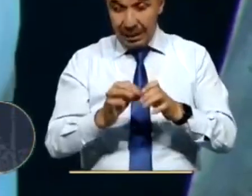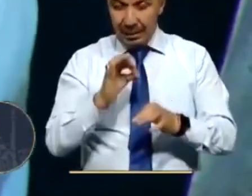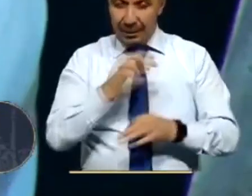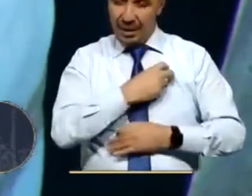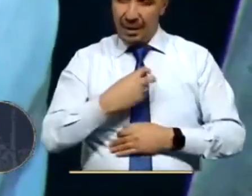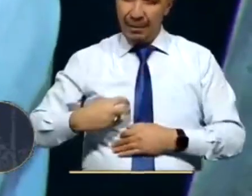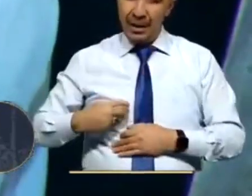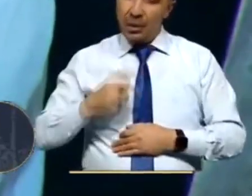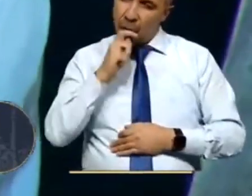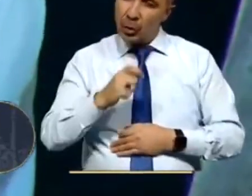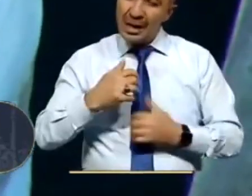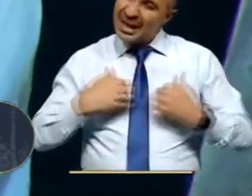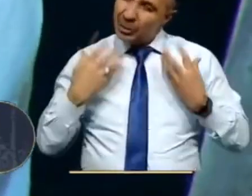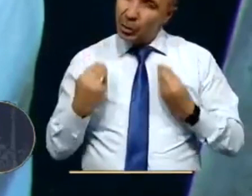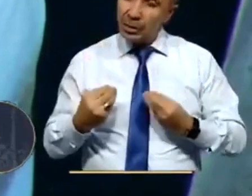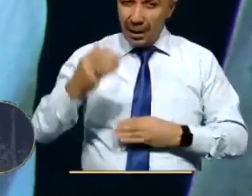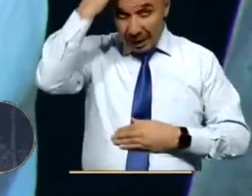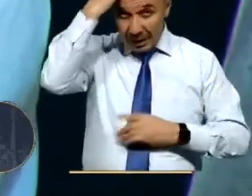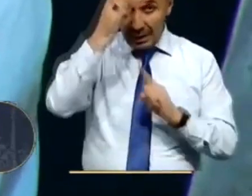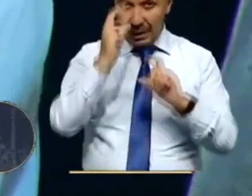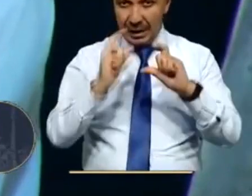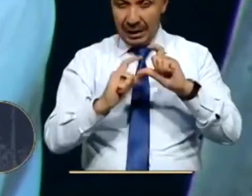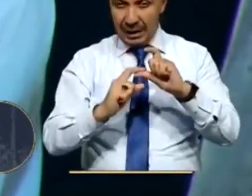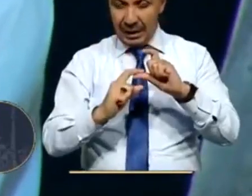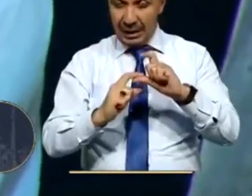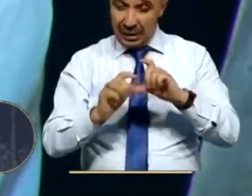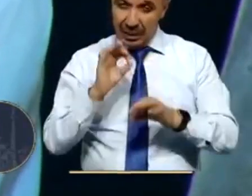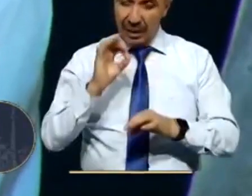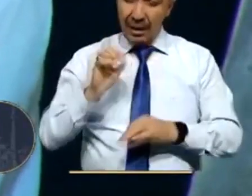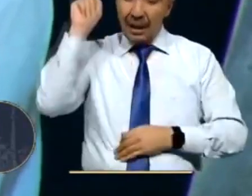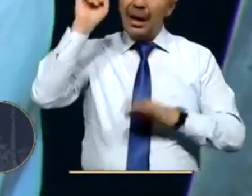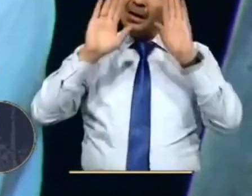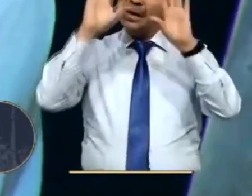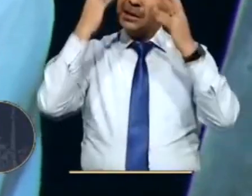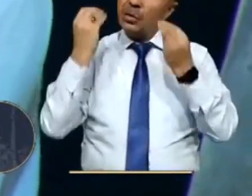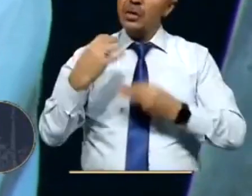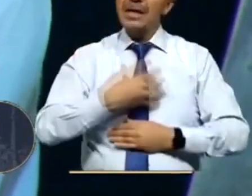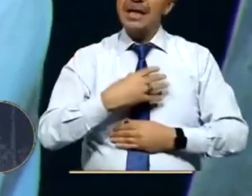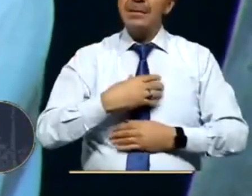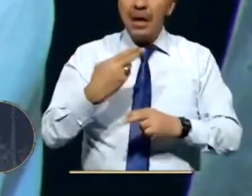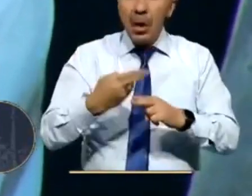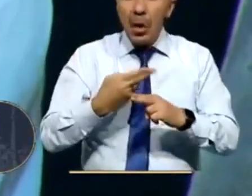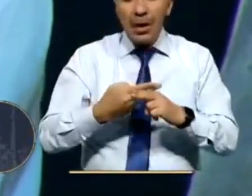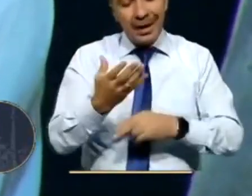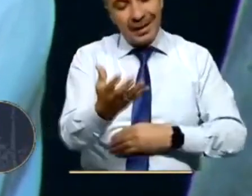oluşunu, Hazreti İsmail'in Rabbine teslim oluşunu kendimize örnek